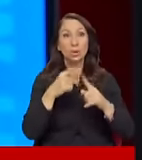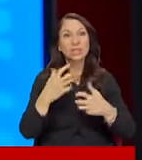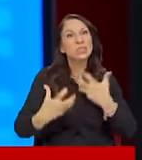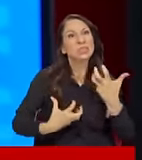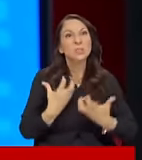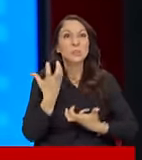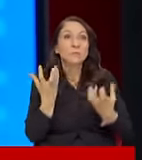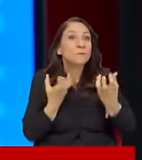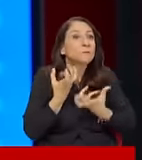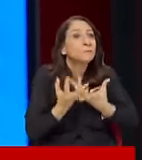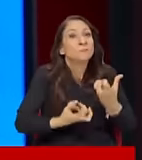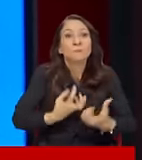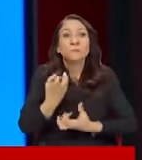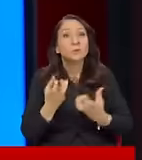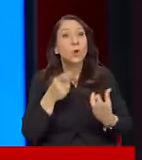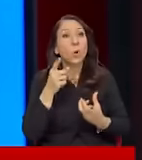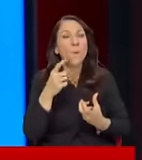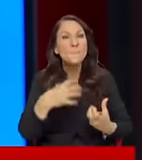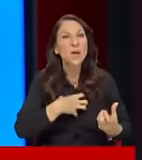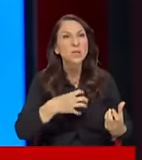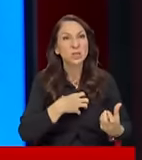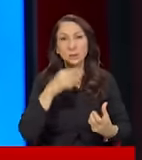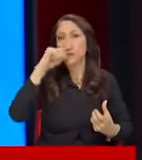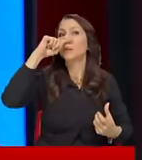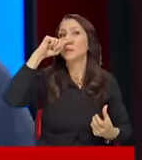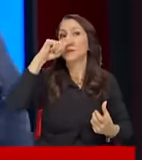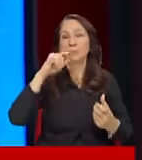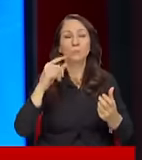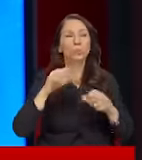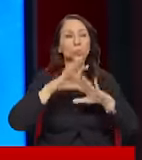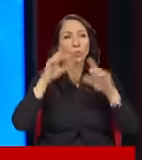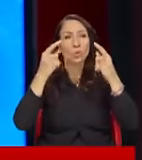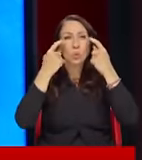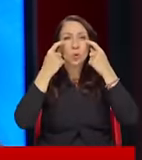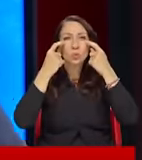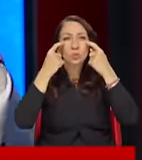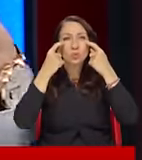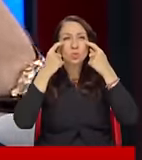ihtiras, hırs, o bencillik, kibir bütün gözünü,